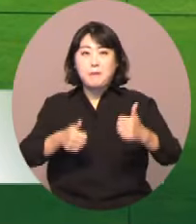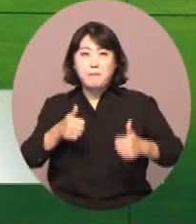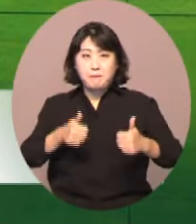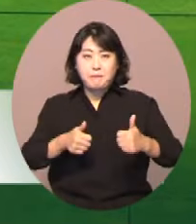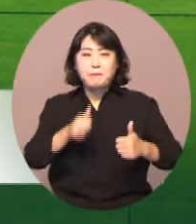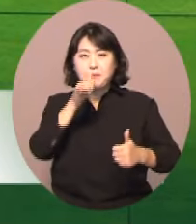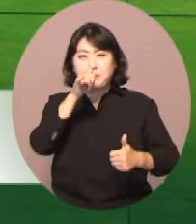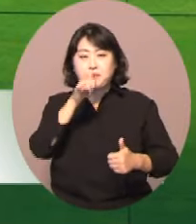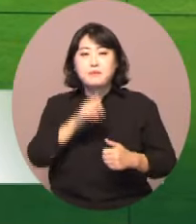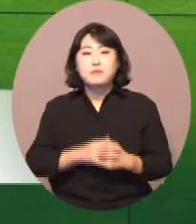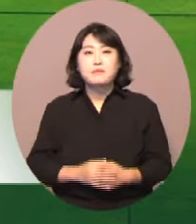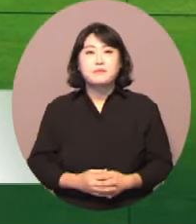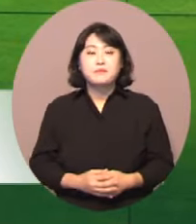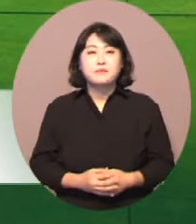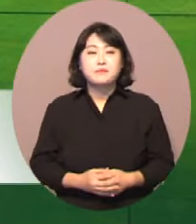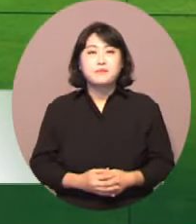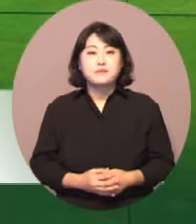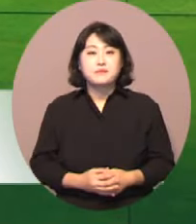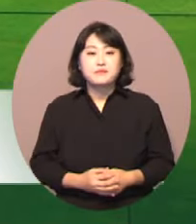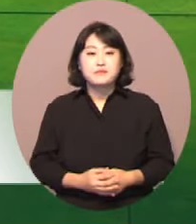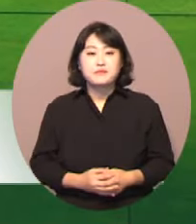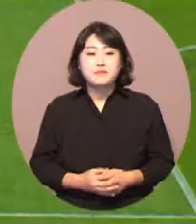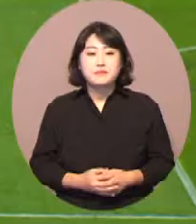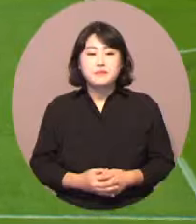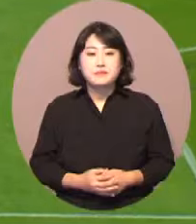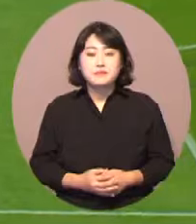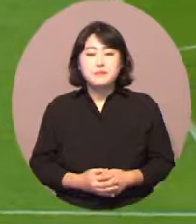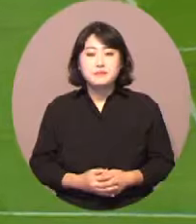분수령이 될 전망입니다. 조영찬 기자입니다.